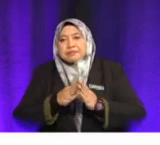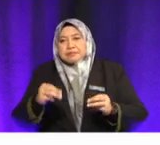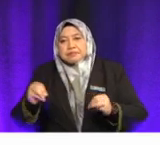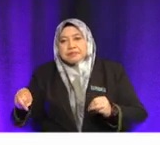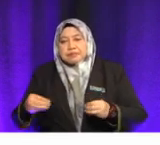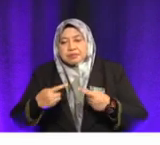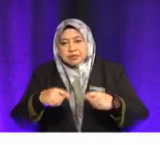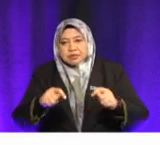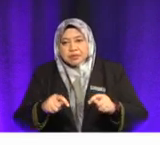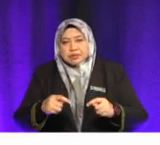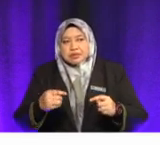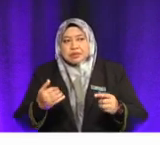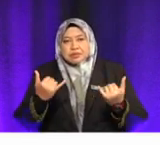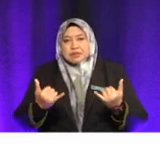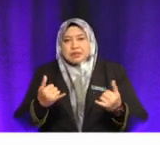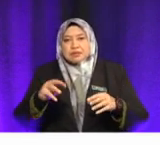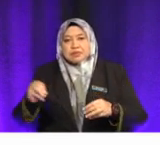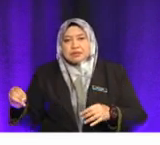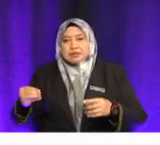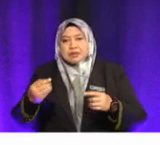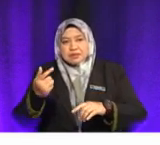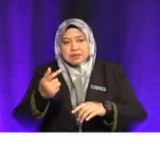Oke ini adalah latihannya